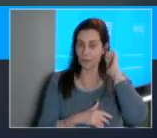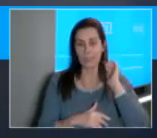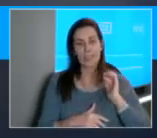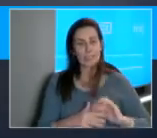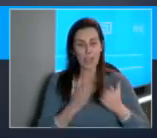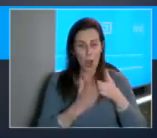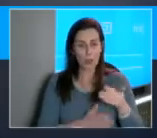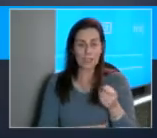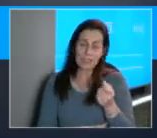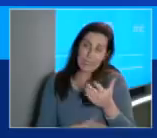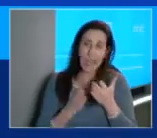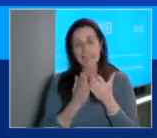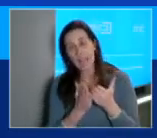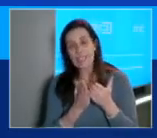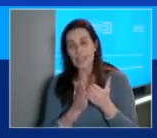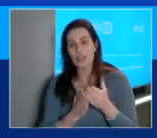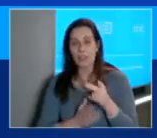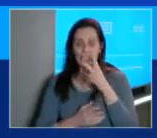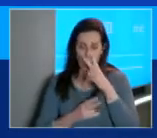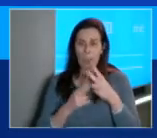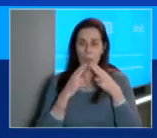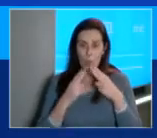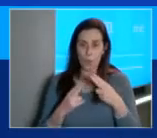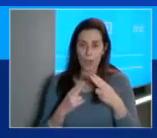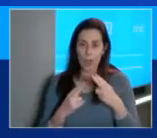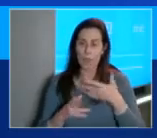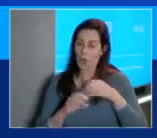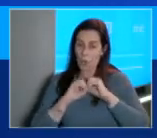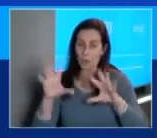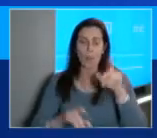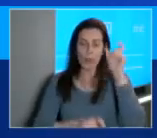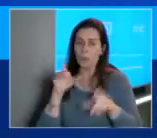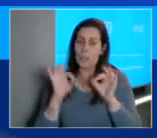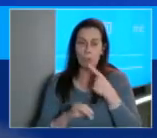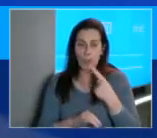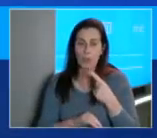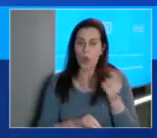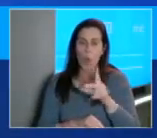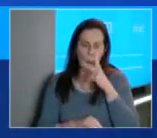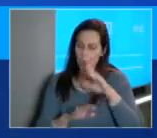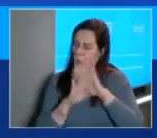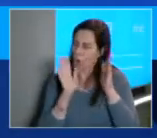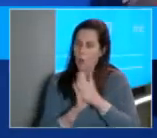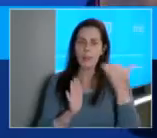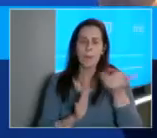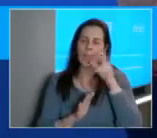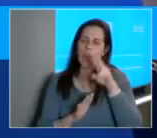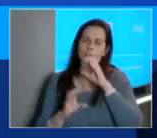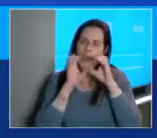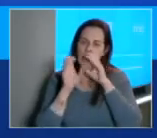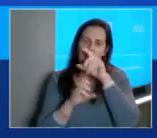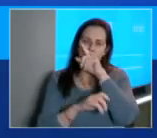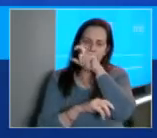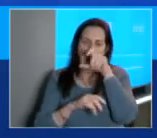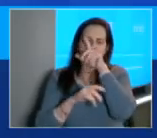לו? אני חושב שזה קצת כן עוזר לו. אני רואה גם את התגובות לדברים שאנחנו מפרסמים, ואנשים בעצם אומרים, לא ראינו את כל התמונה. תמיד יש גם את התקשורת